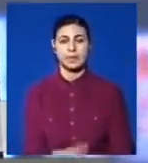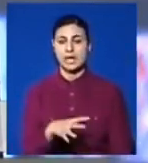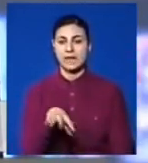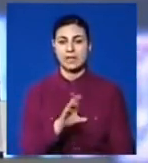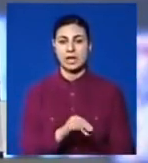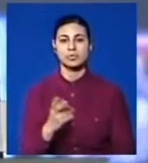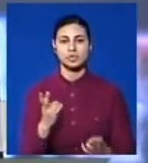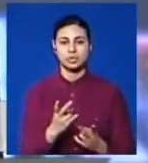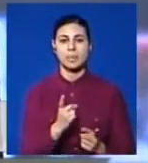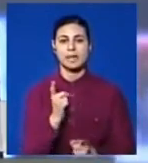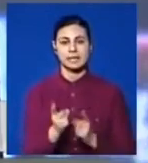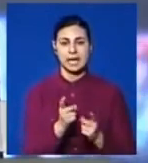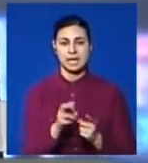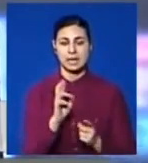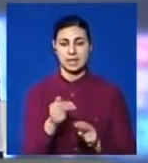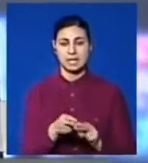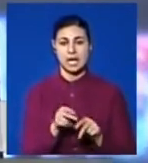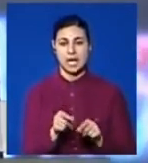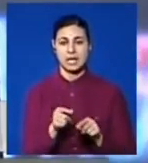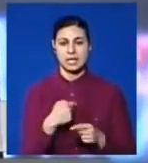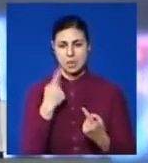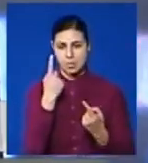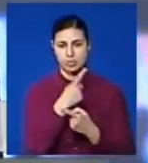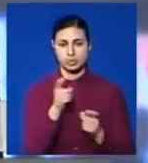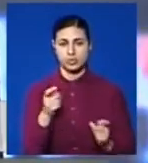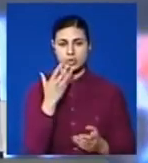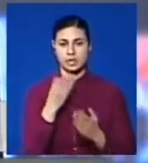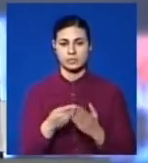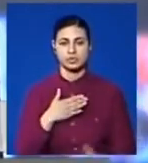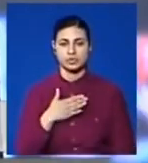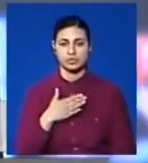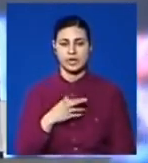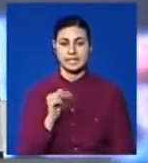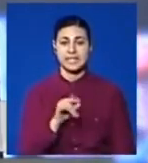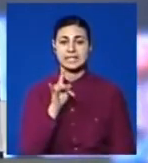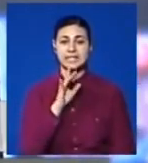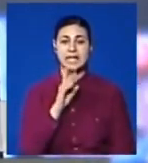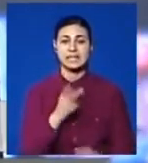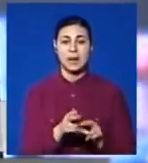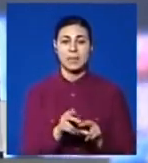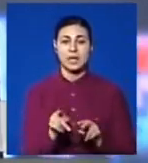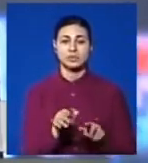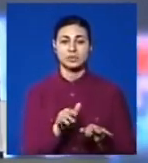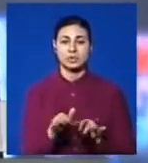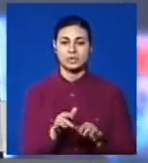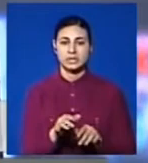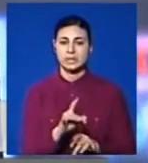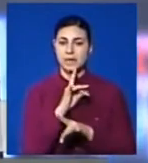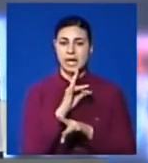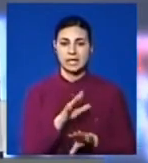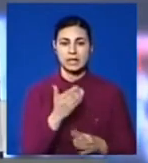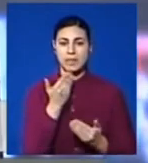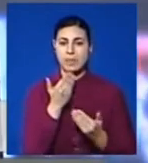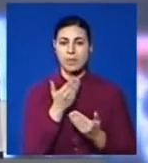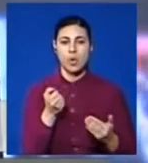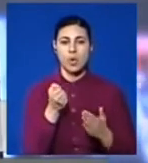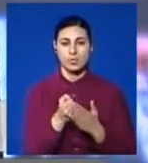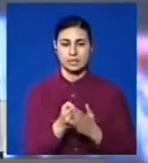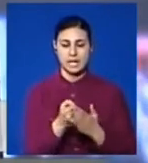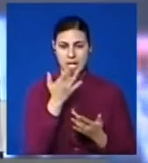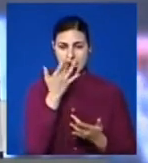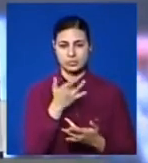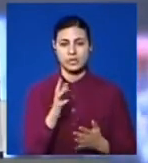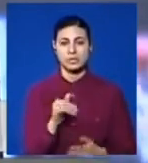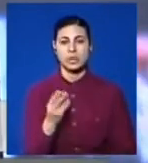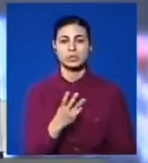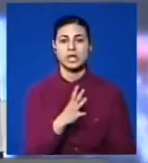სჭირდება დალაგება და სწორედ აქითკენ მოუწოდეთ ჩვენ. და სანამ ეს პროცესები არ გახდება ბოლომდე გამჭვირვალე, და გამჭვირვალე